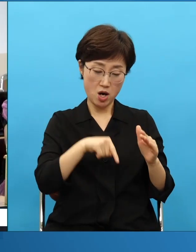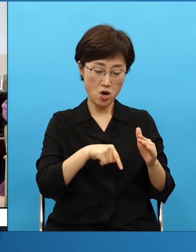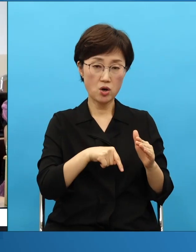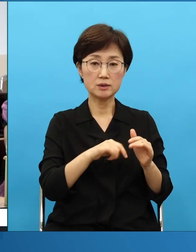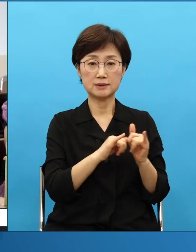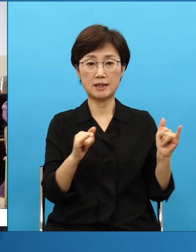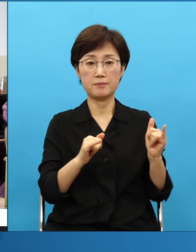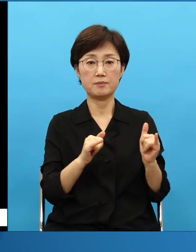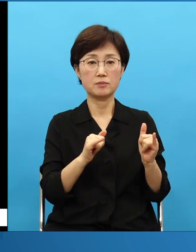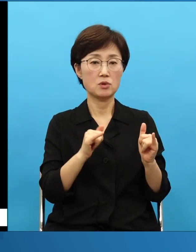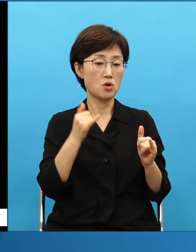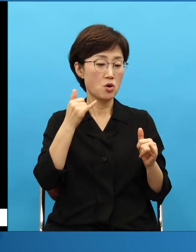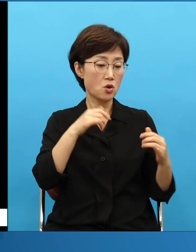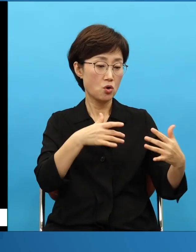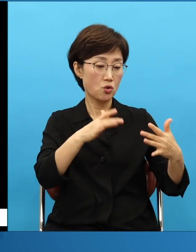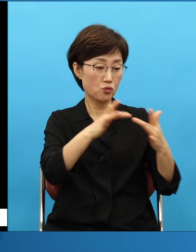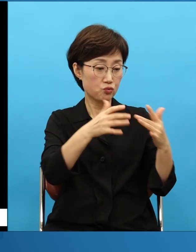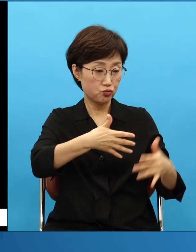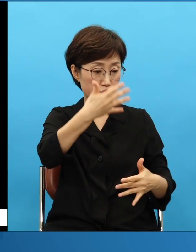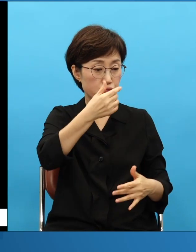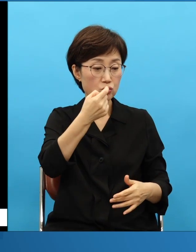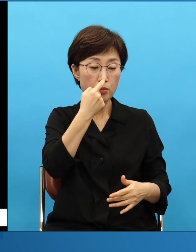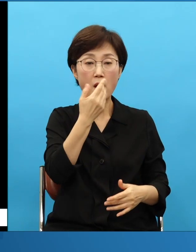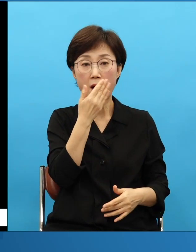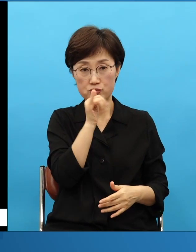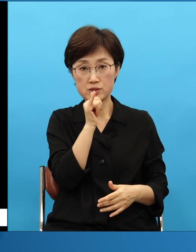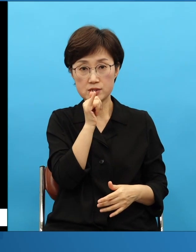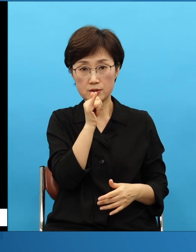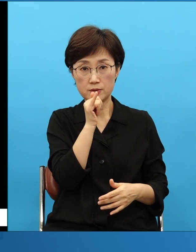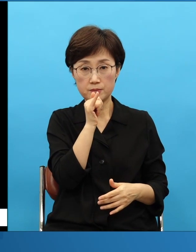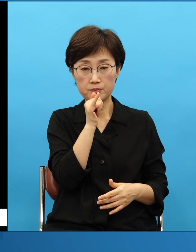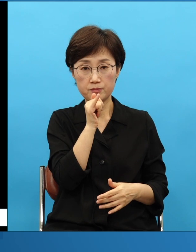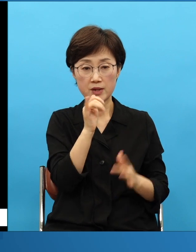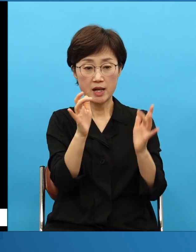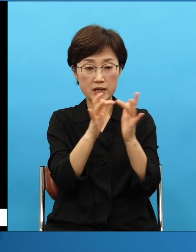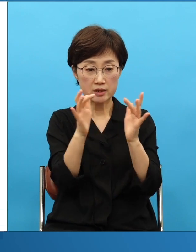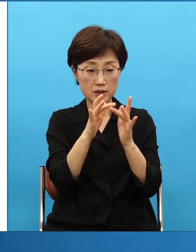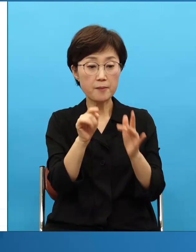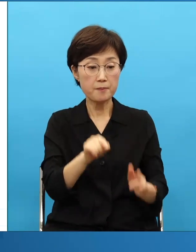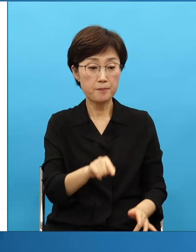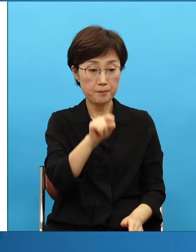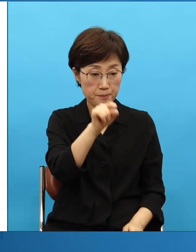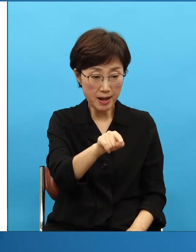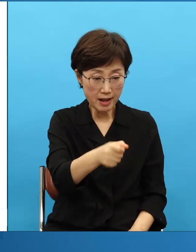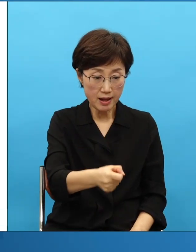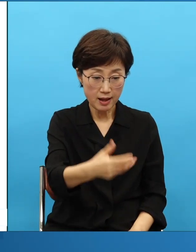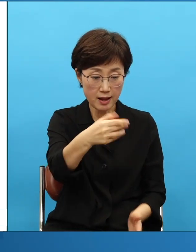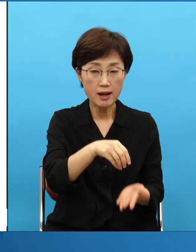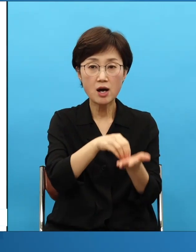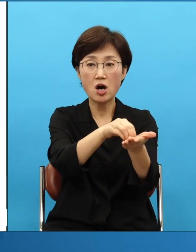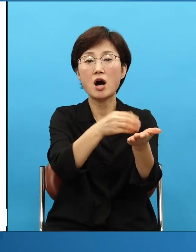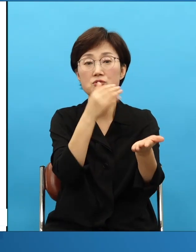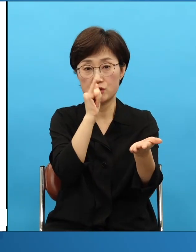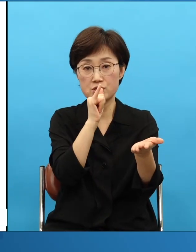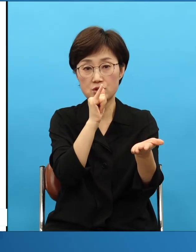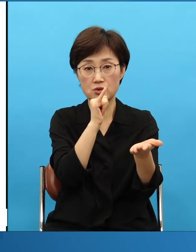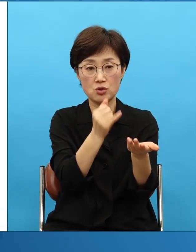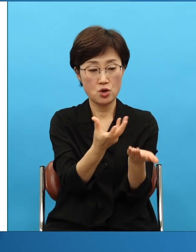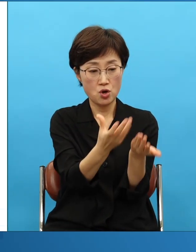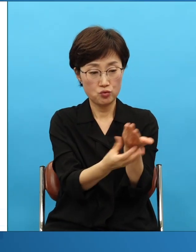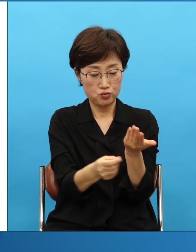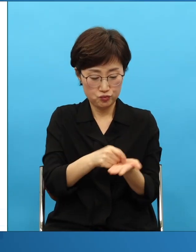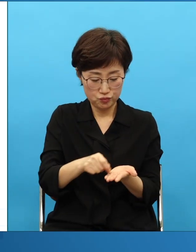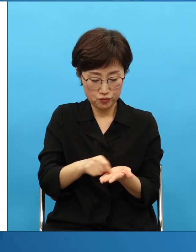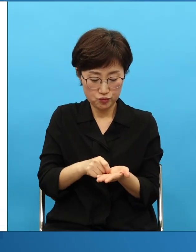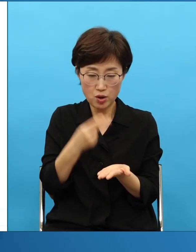합니다. RTS 홈페이지에서 온라인으로 접수받으며 제출 서류는 홈페이지에서 다운받아